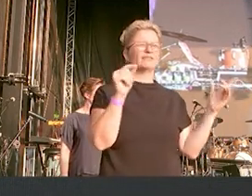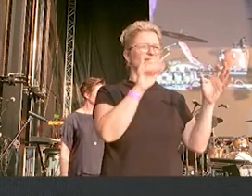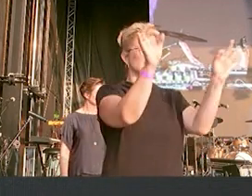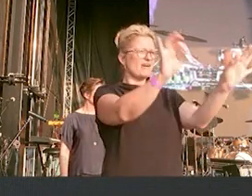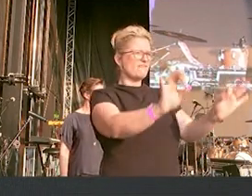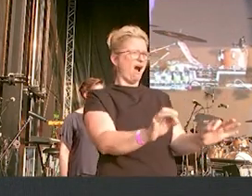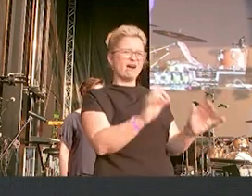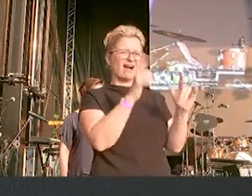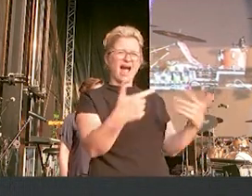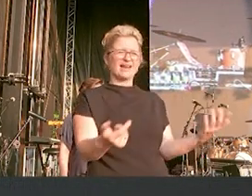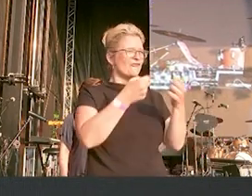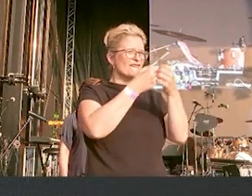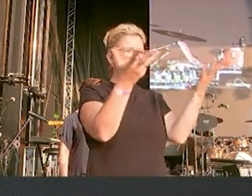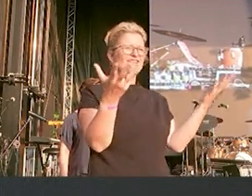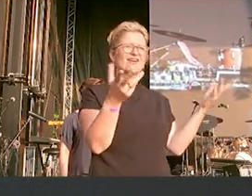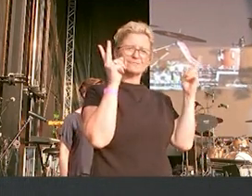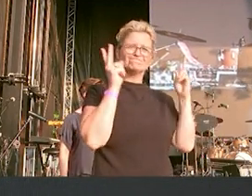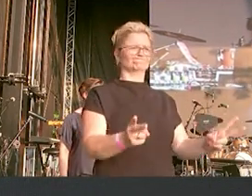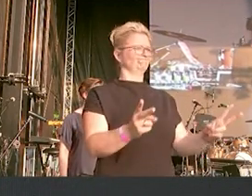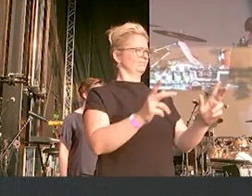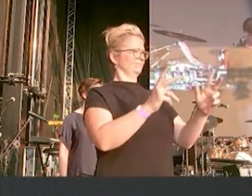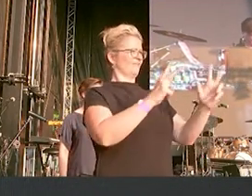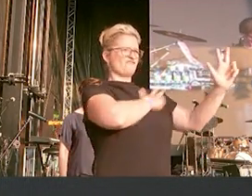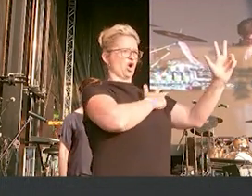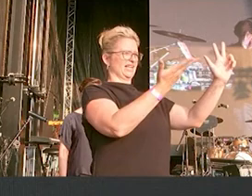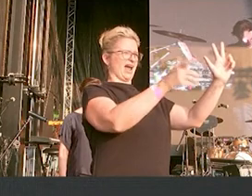Bedrohung. Vielfalt ist menschliche Wirklichkeit.